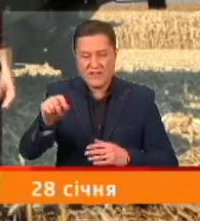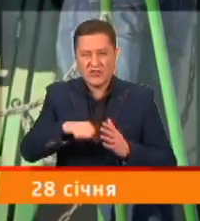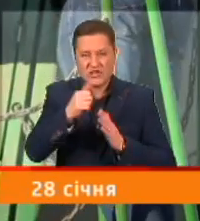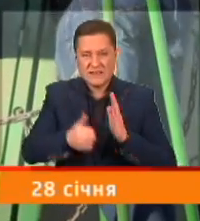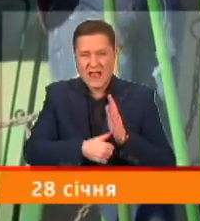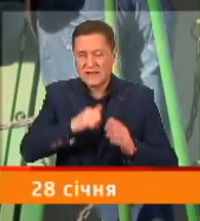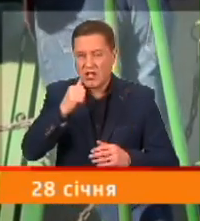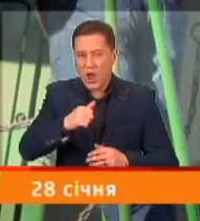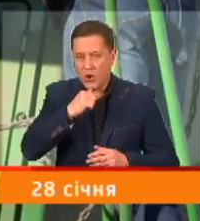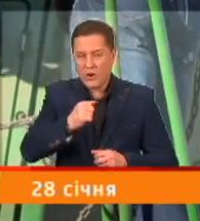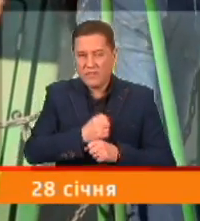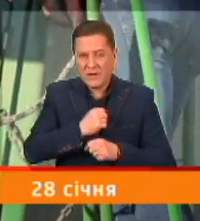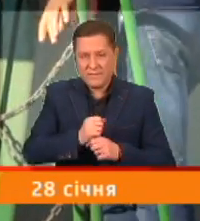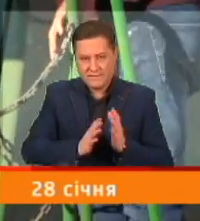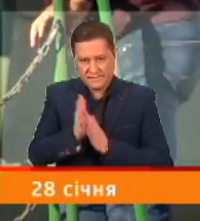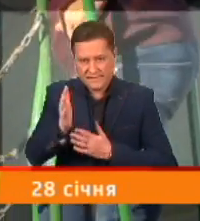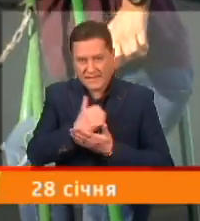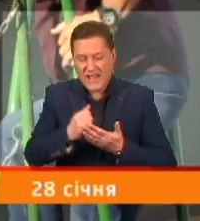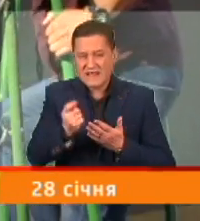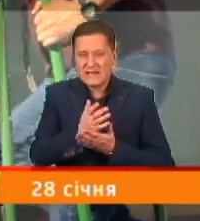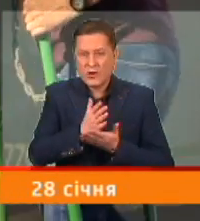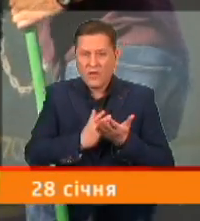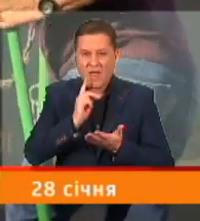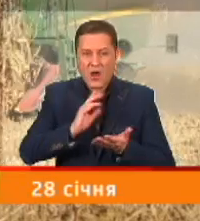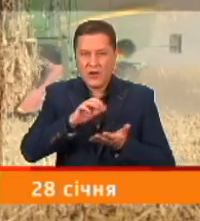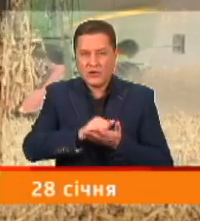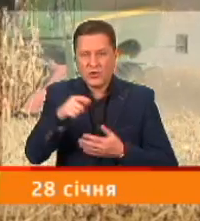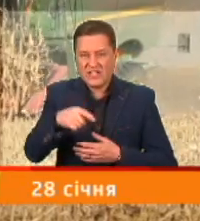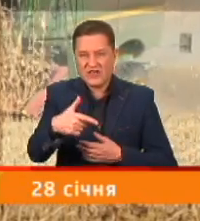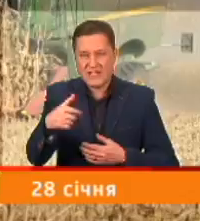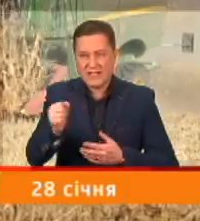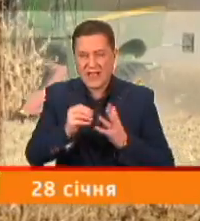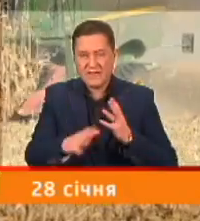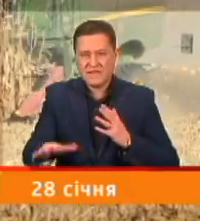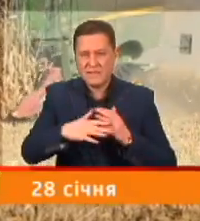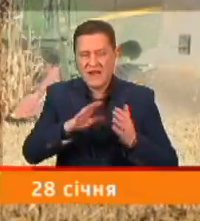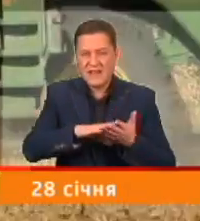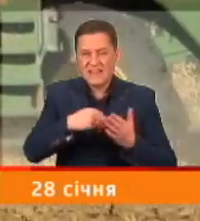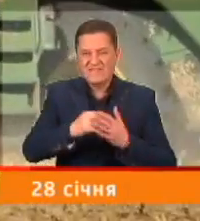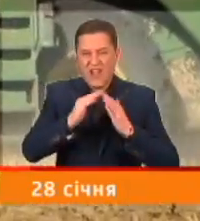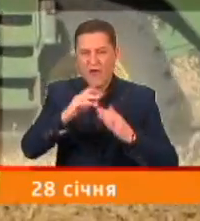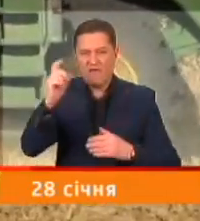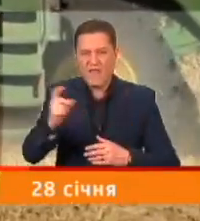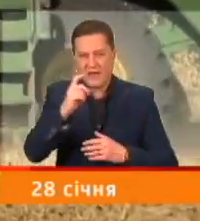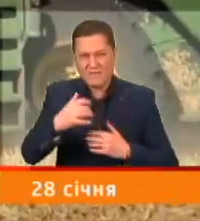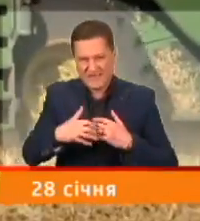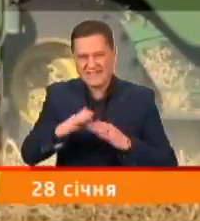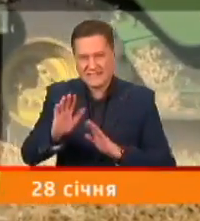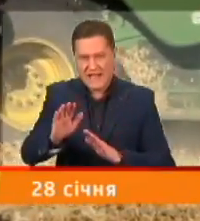16 років. Вирощує зернові, орендує близько 1000 гектарів землі. Таких, як він, називають фермерами середньої